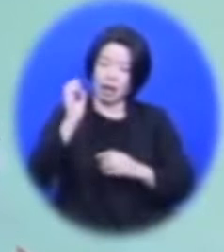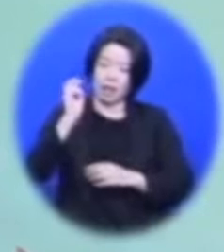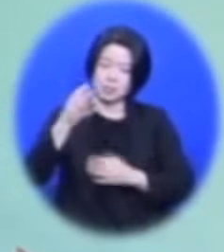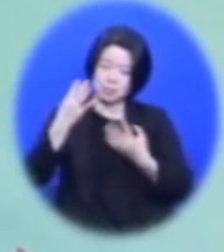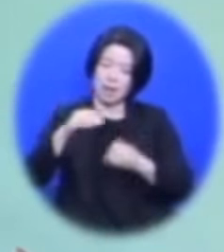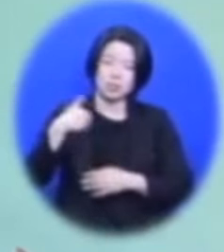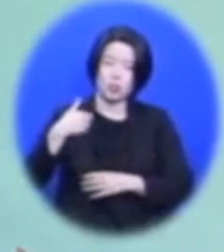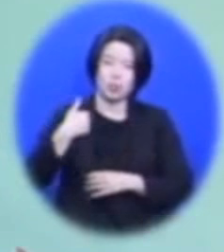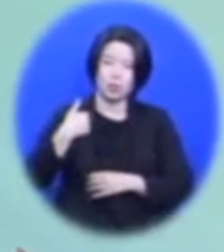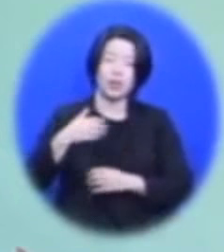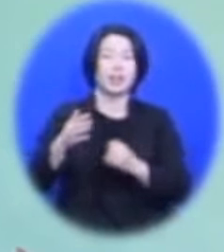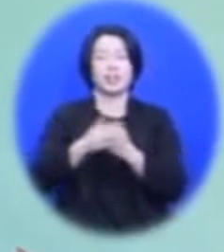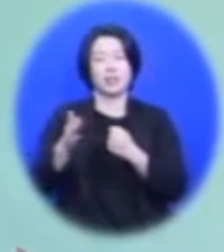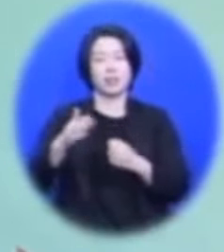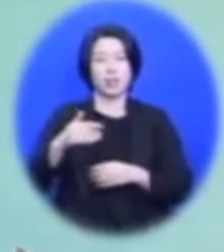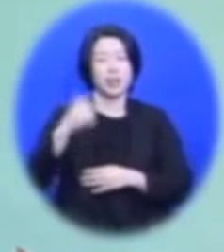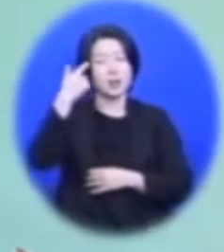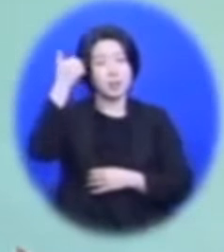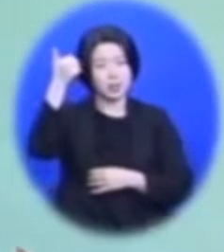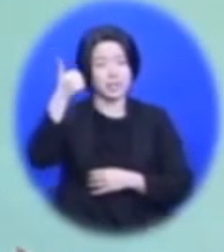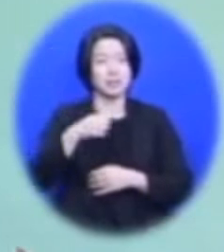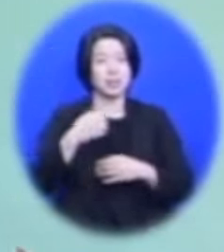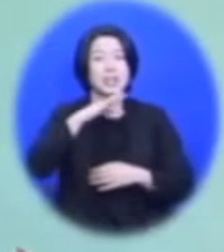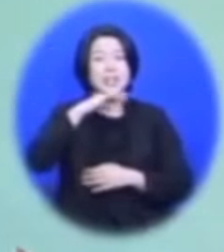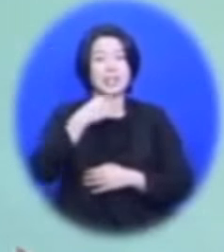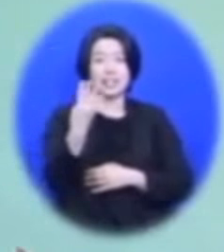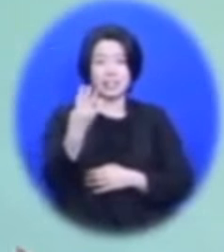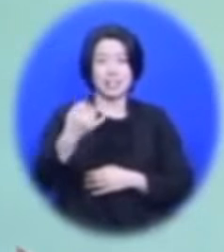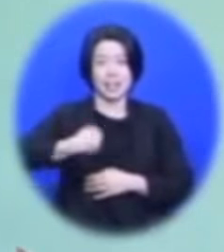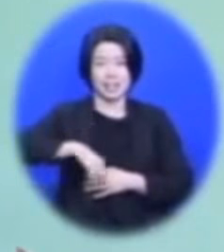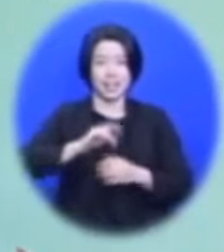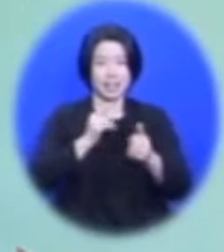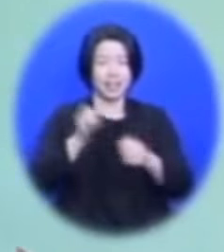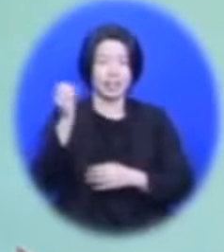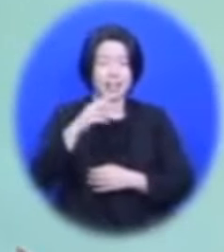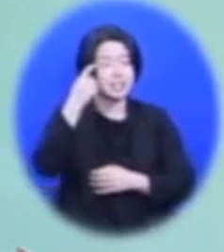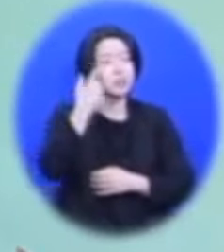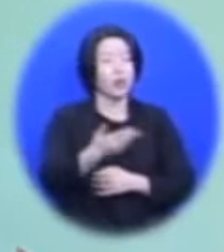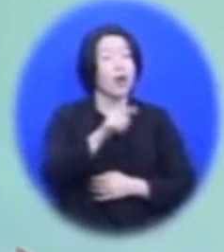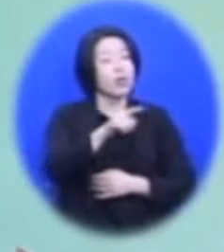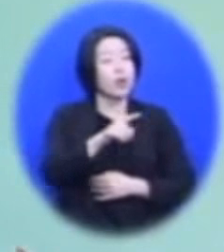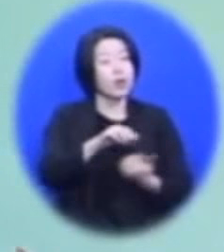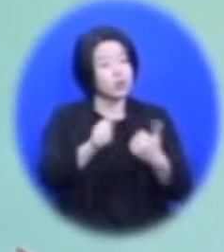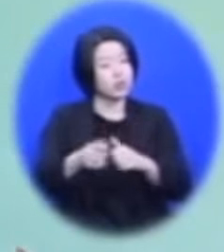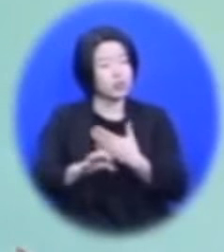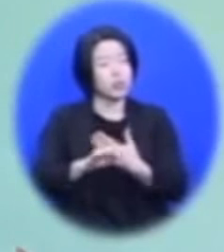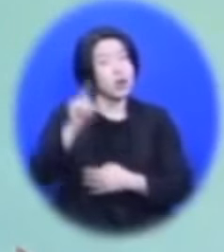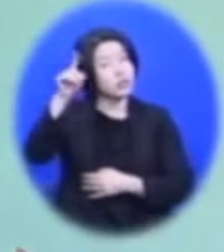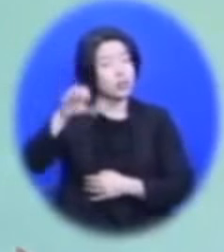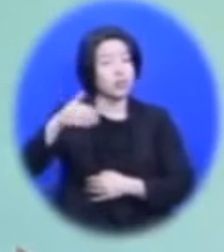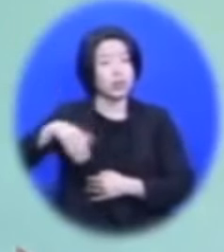그래서 목사님이 그 네 살 된 딸에게 다시 물었대요. 너 죽으면 천국에 가는 것은